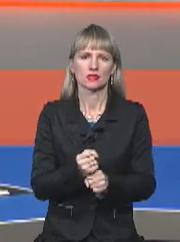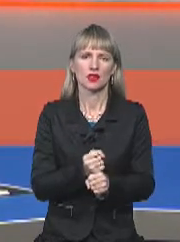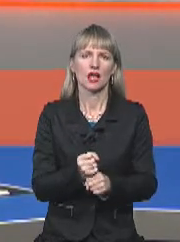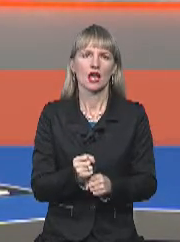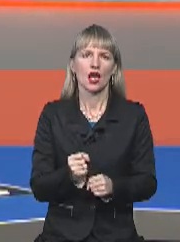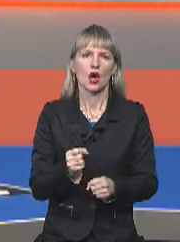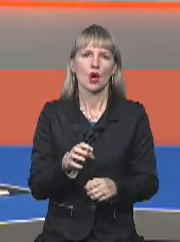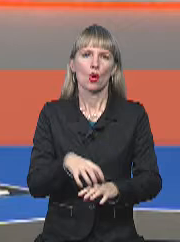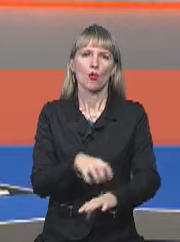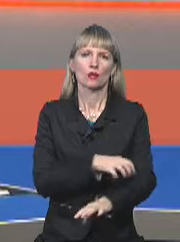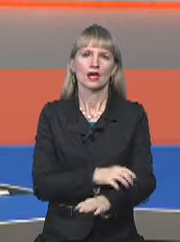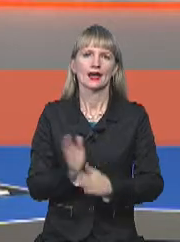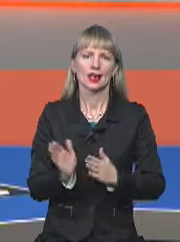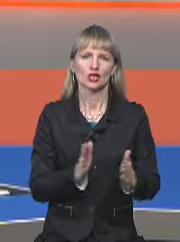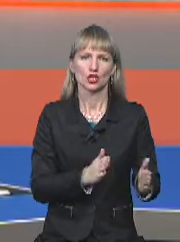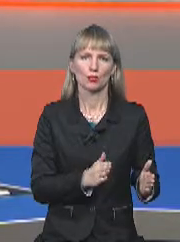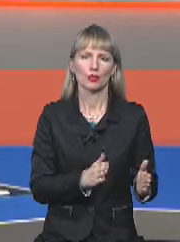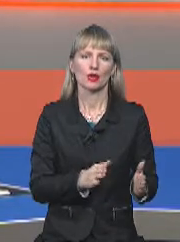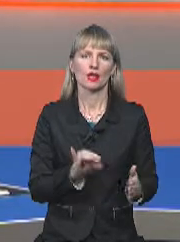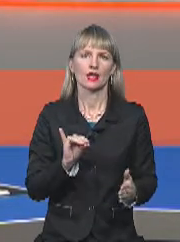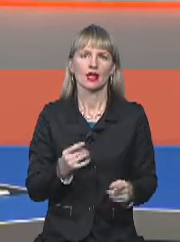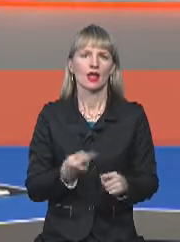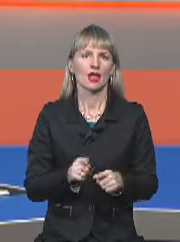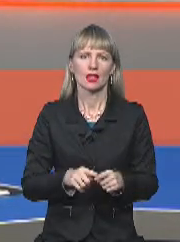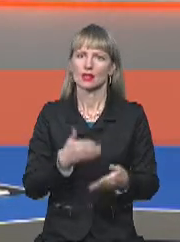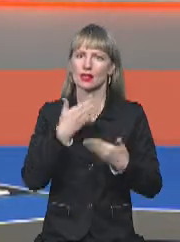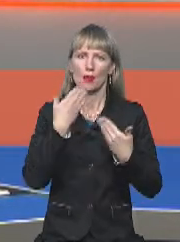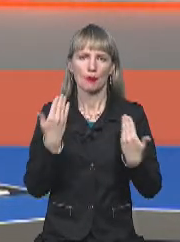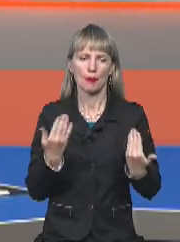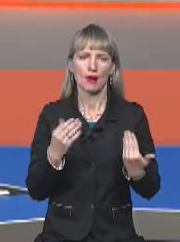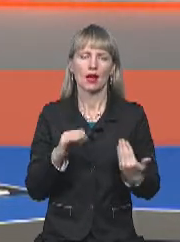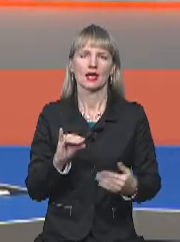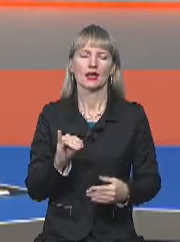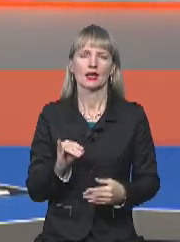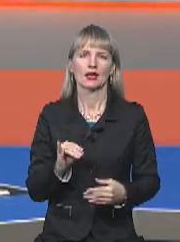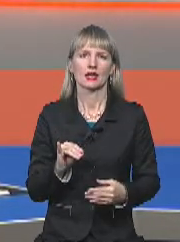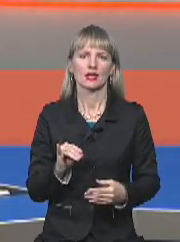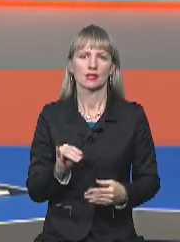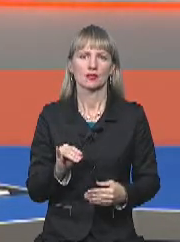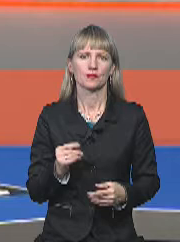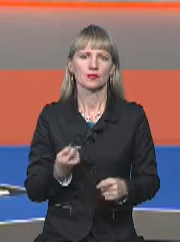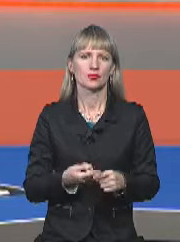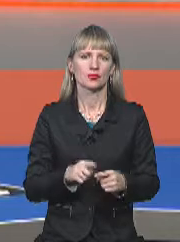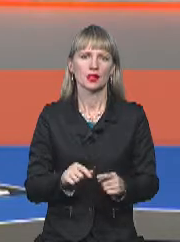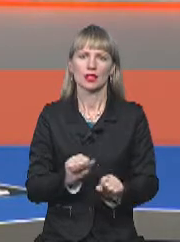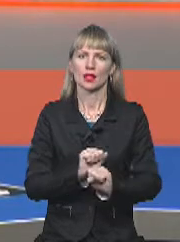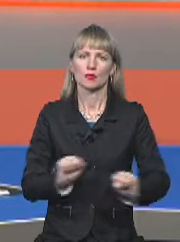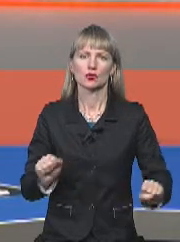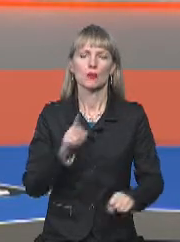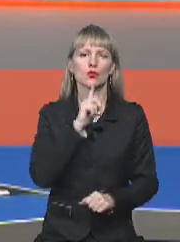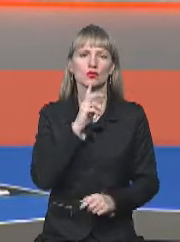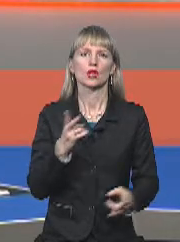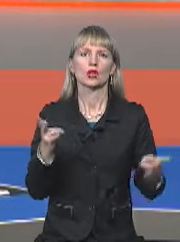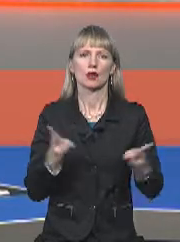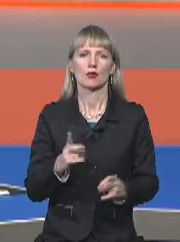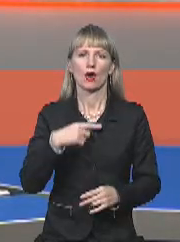звірств комуністичного режиму, і цього немає, і про це, ну, це неможливо мовчати. Про це